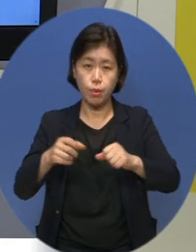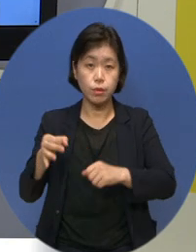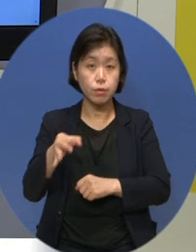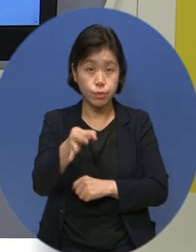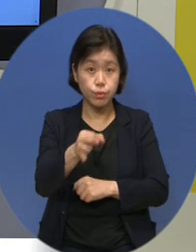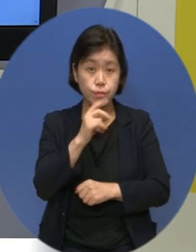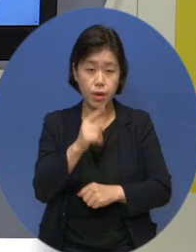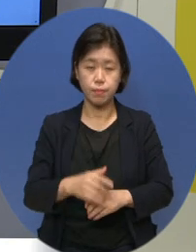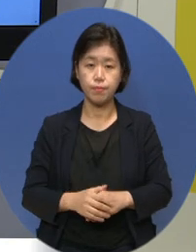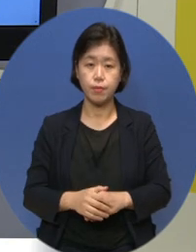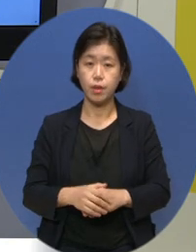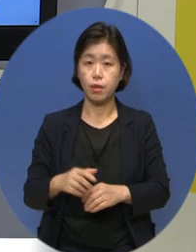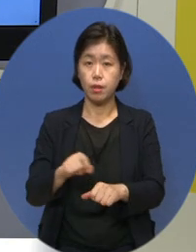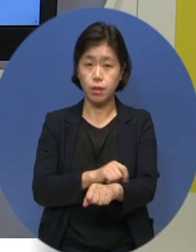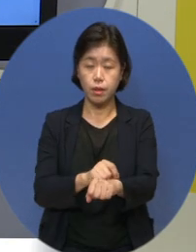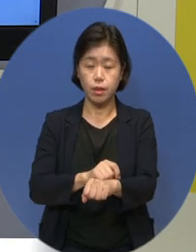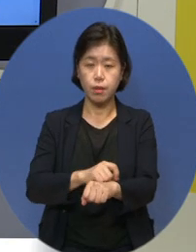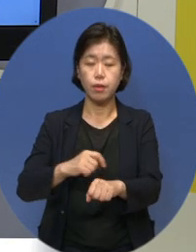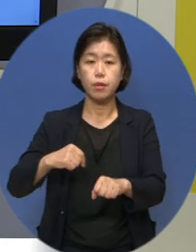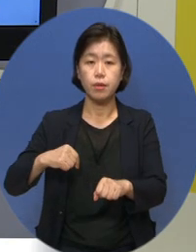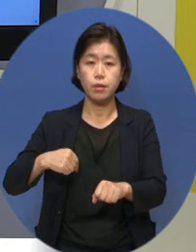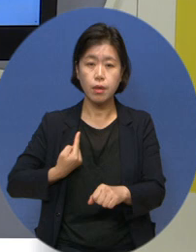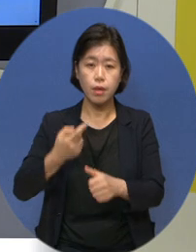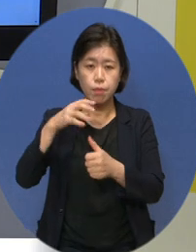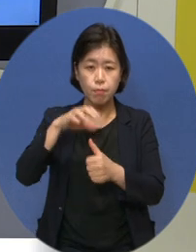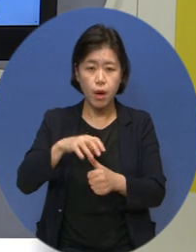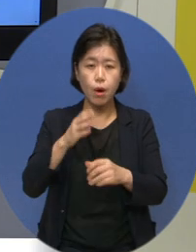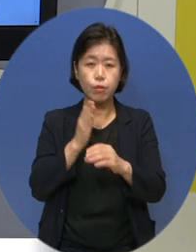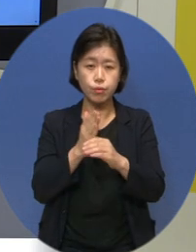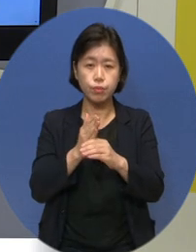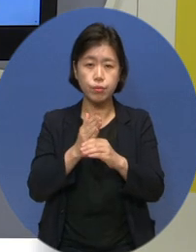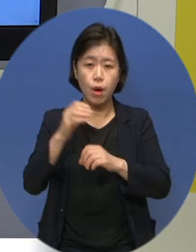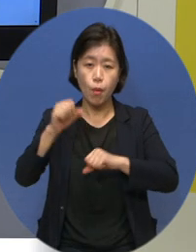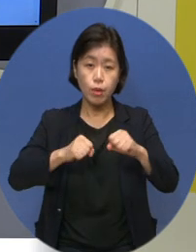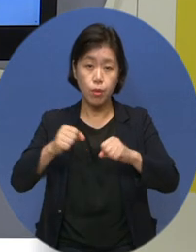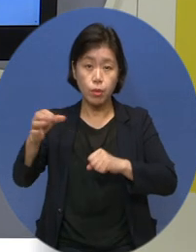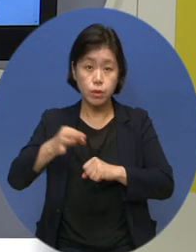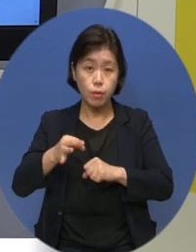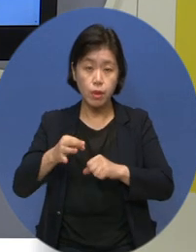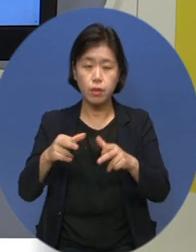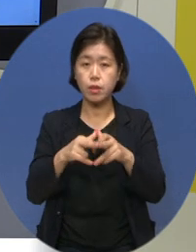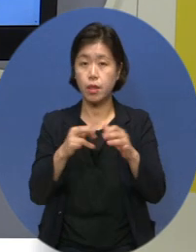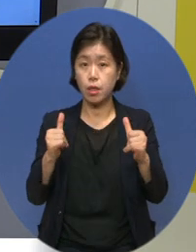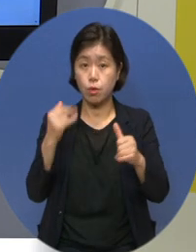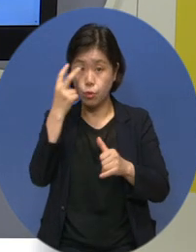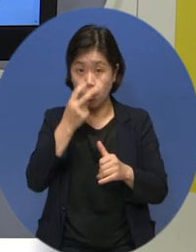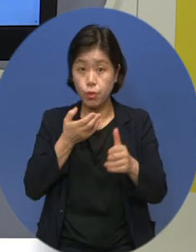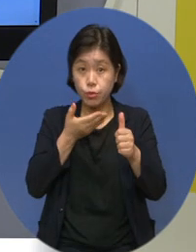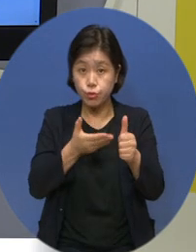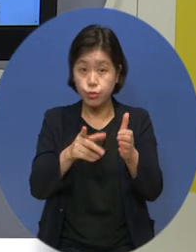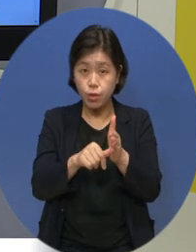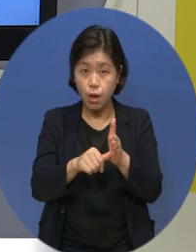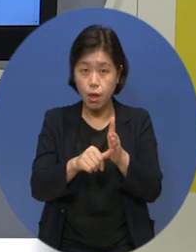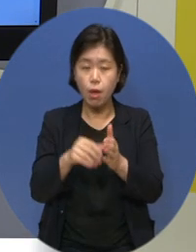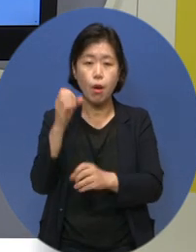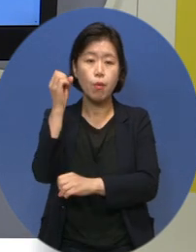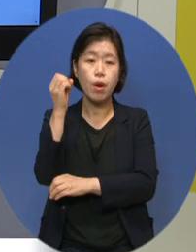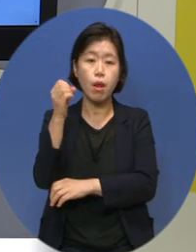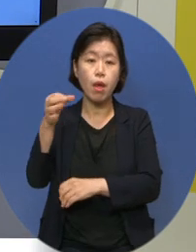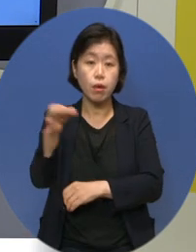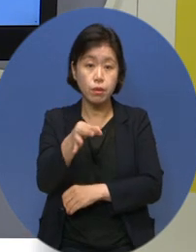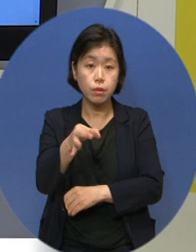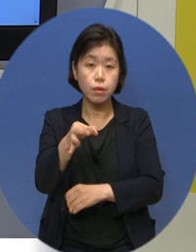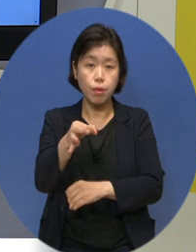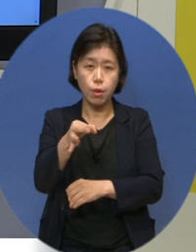특히 자가 경리 중인 활동 지원 수급 장애인을 돌보는 경우 원래 급여 량과 무관하게 24시간